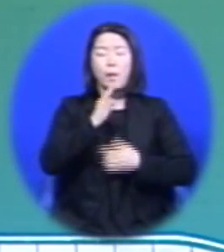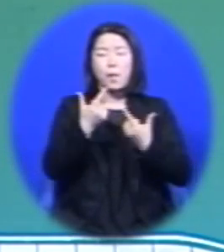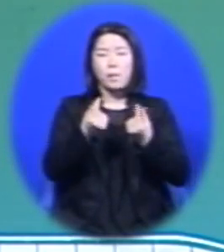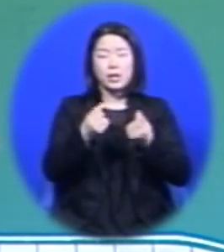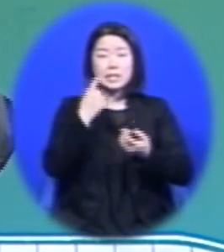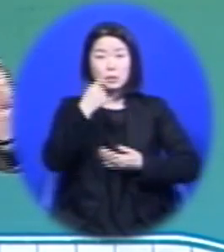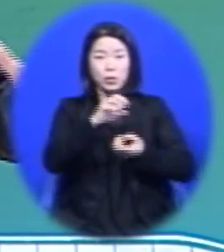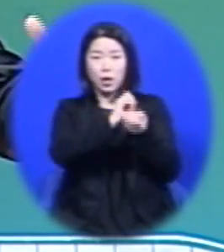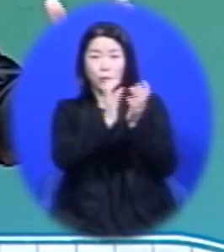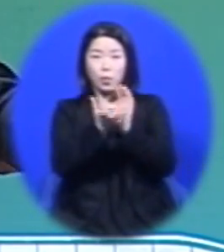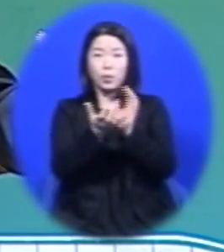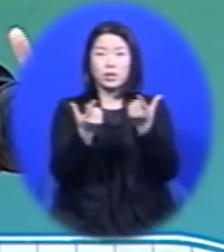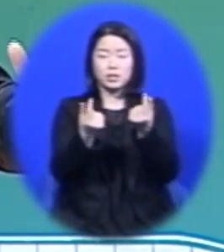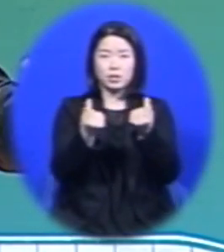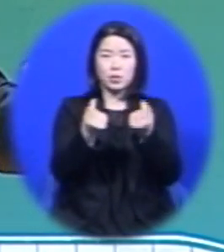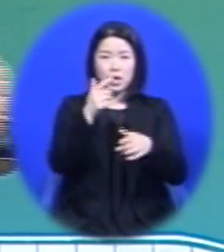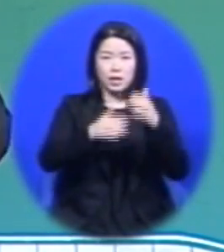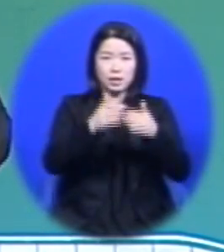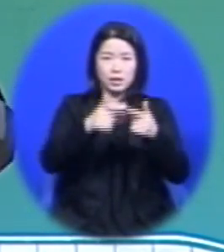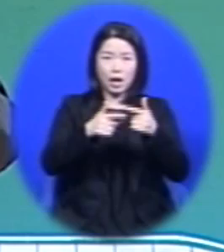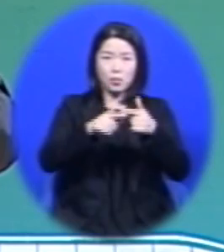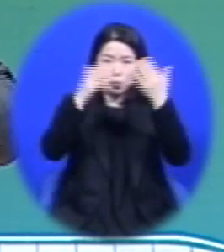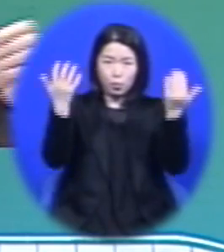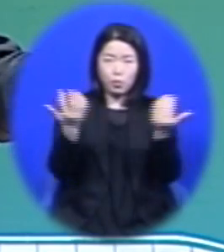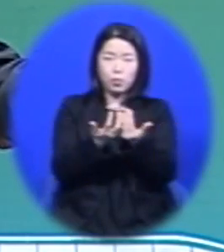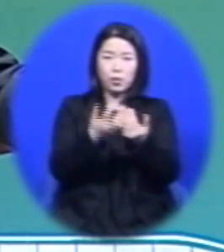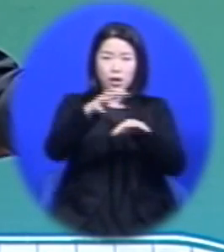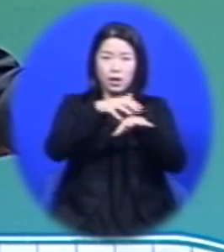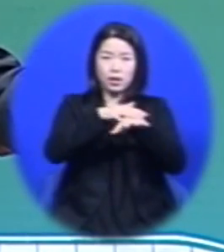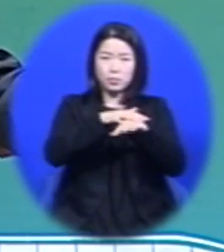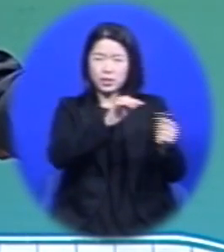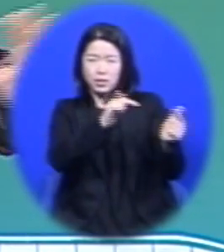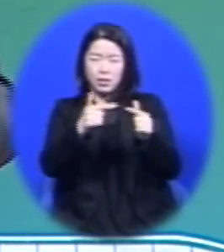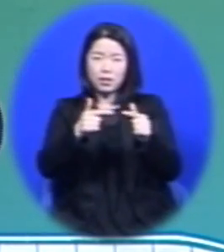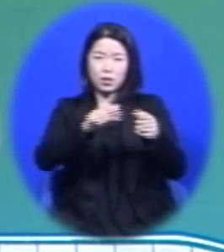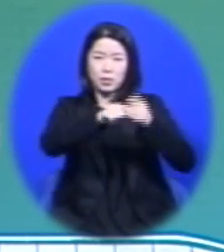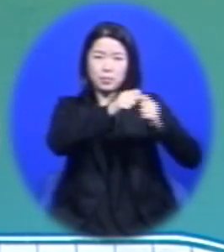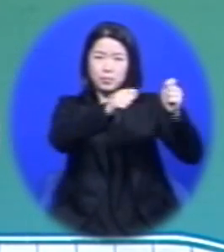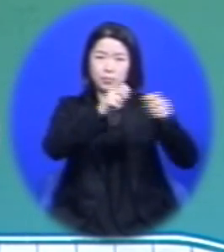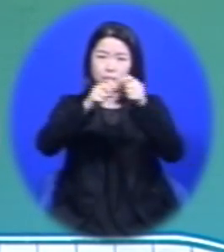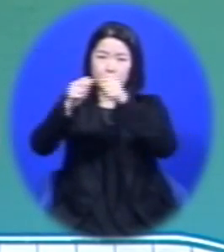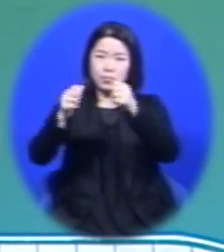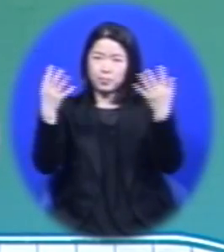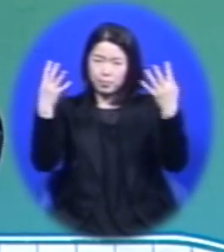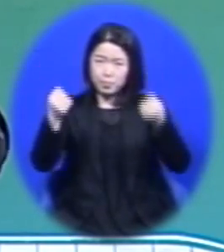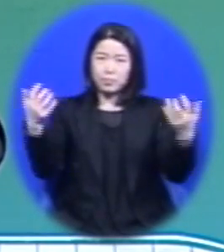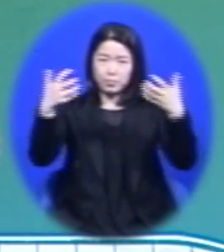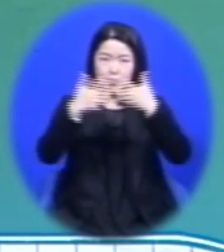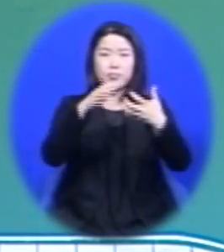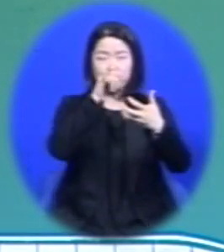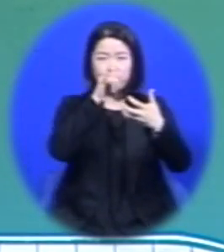핀 것처럼 참나무 전체에 노란 헝겊이, 각가지 노란 헝겊이 펄럭이고 있었습니다.